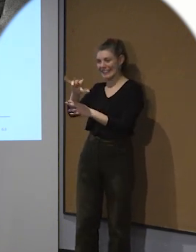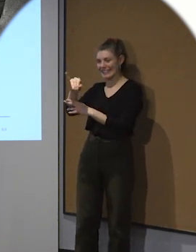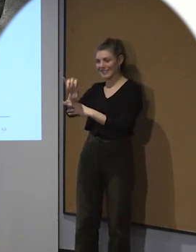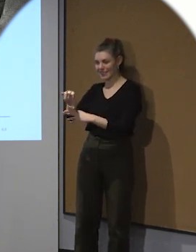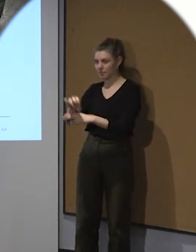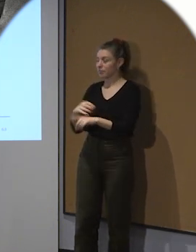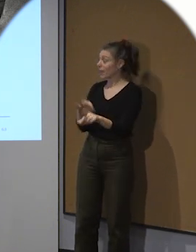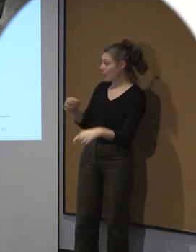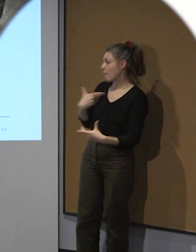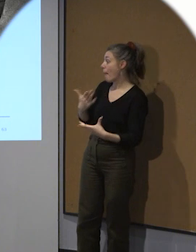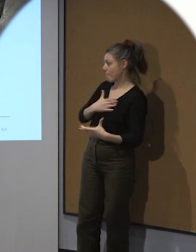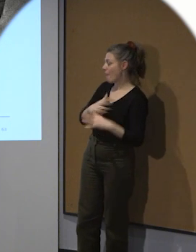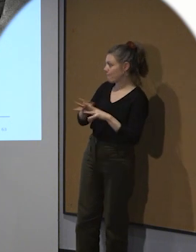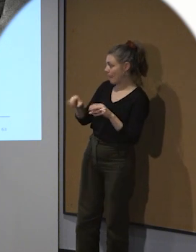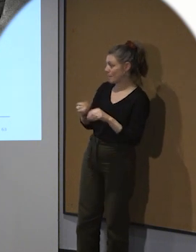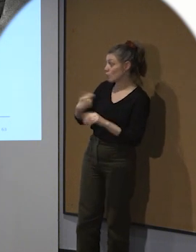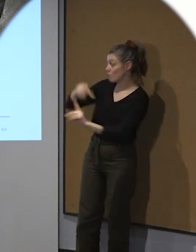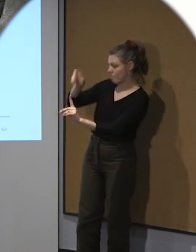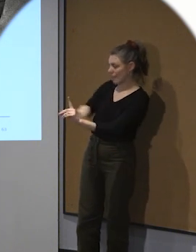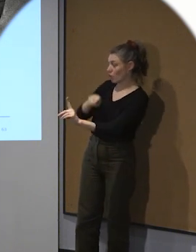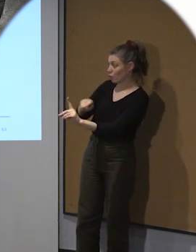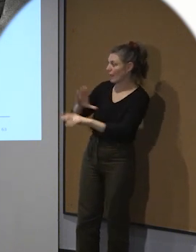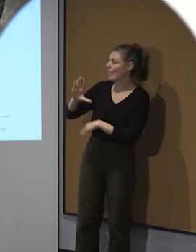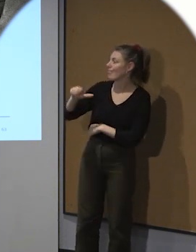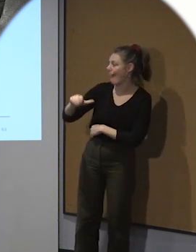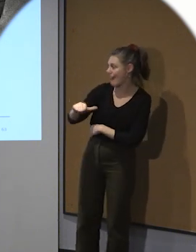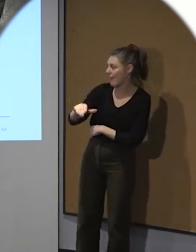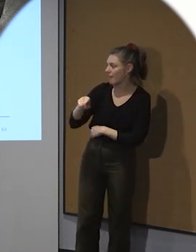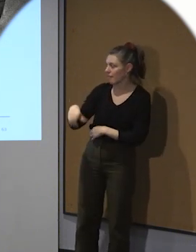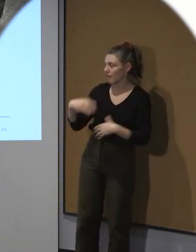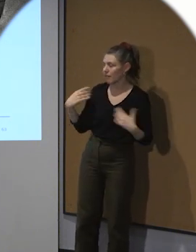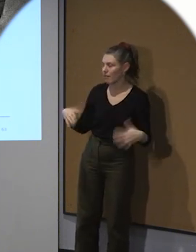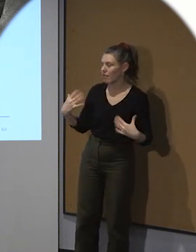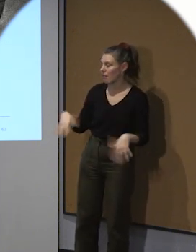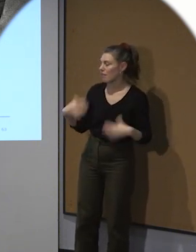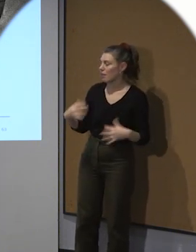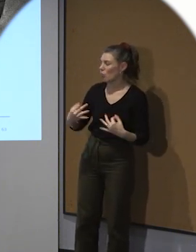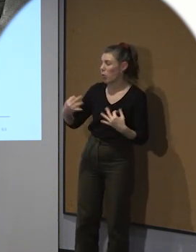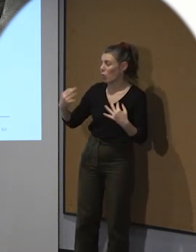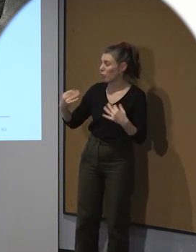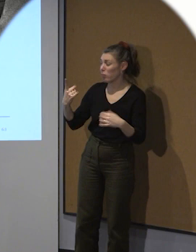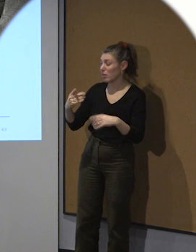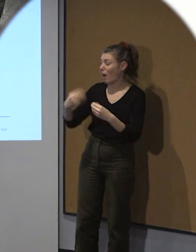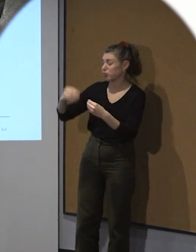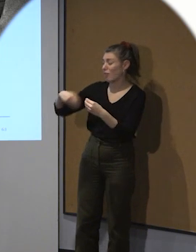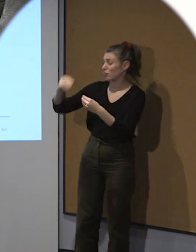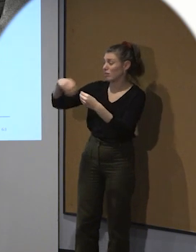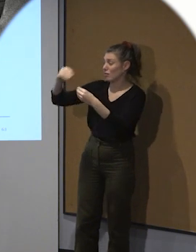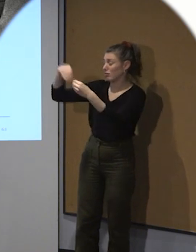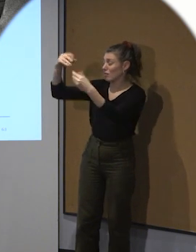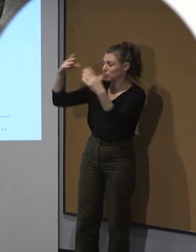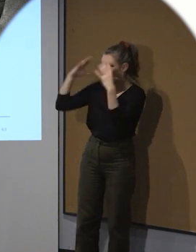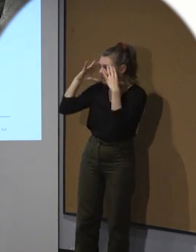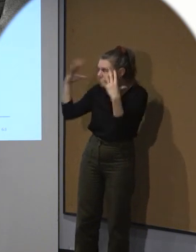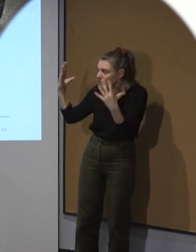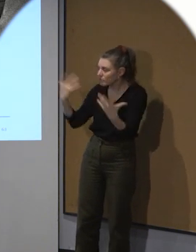Trailer. C'est toujours, voilà. Il fait énormément de trail et c'est toujours plus. C'est